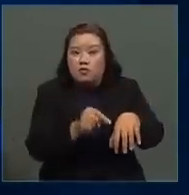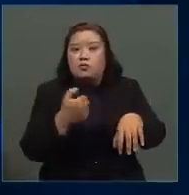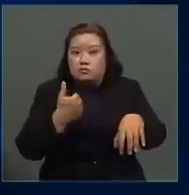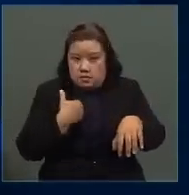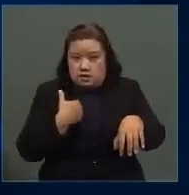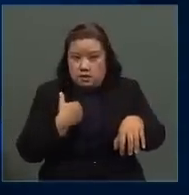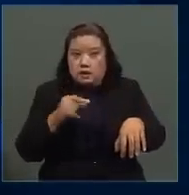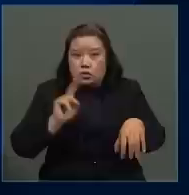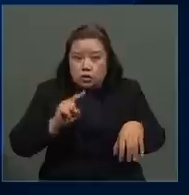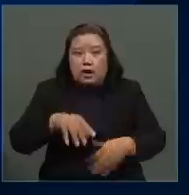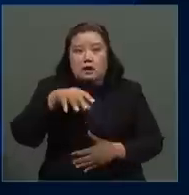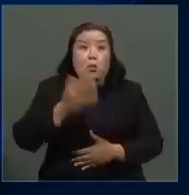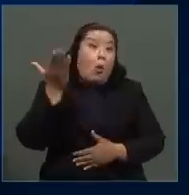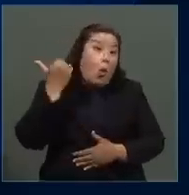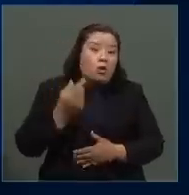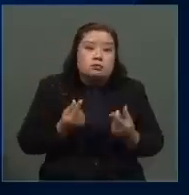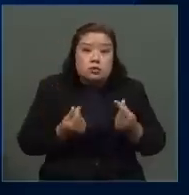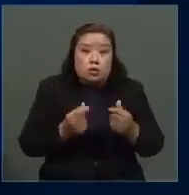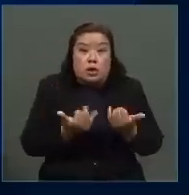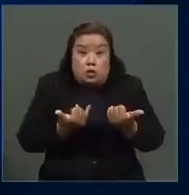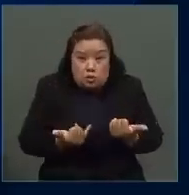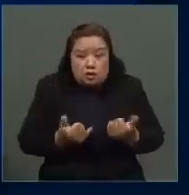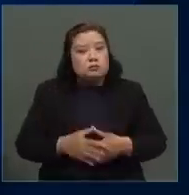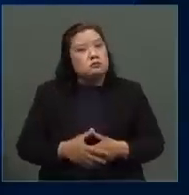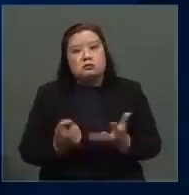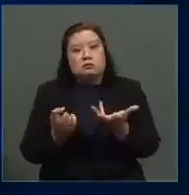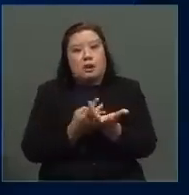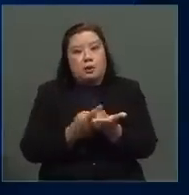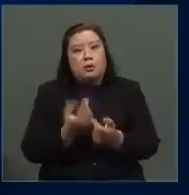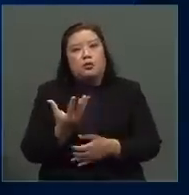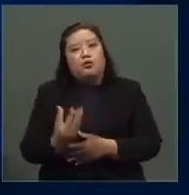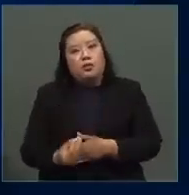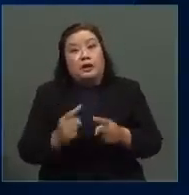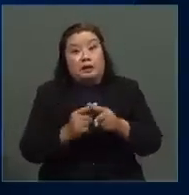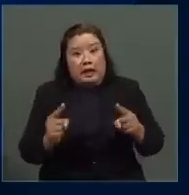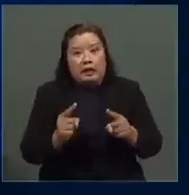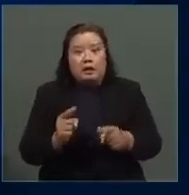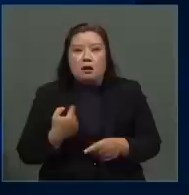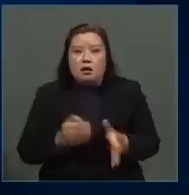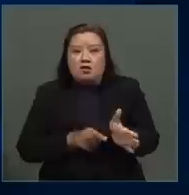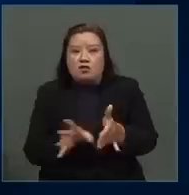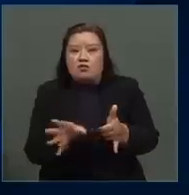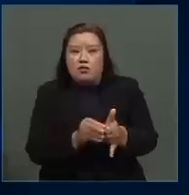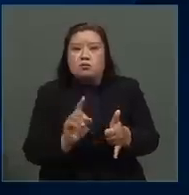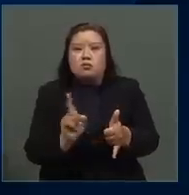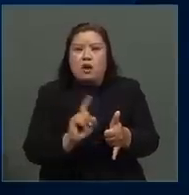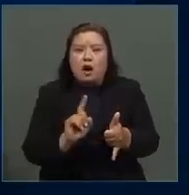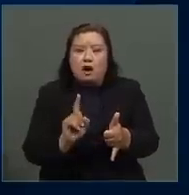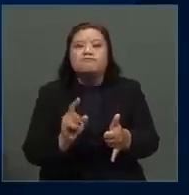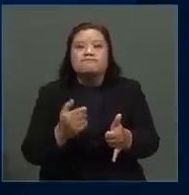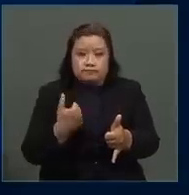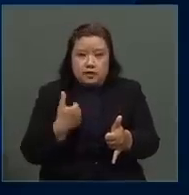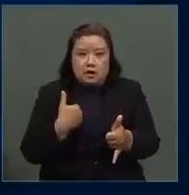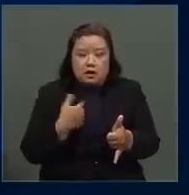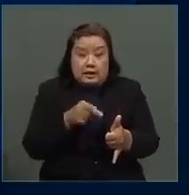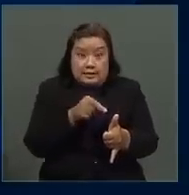เสี่ยงในส่วนของสถานบันเทิงตอนนี้ตัวเลขสถานบันเทิงเล็กลงแต่ตัวเล็กใหญ่นะคะจะมาอยู่ที่การสัมผัสผู้